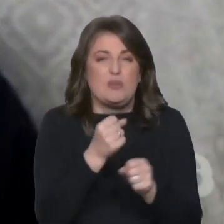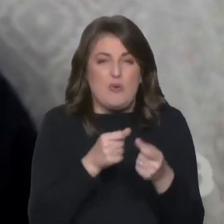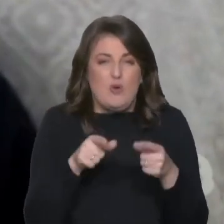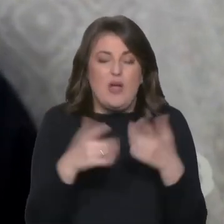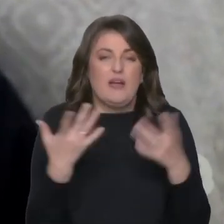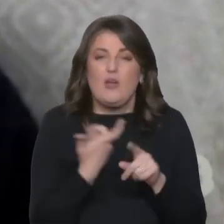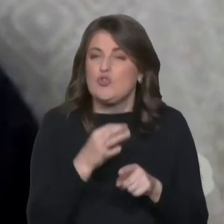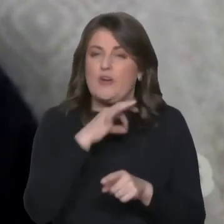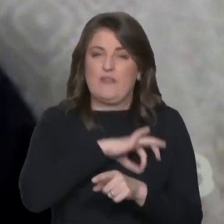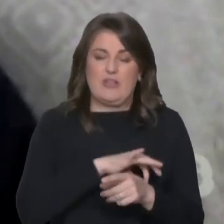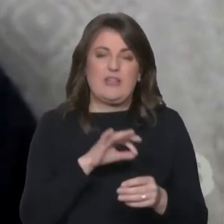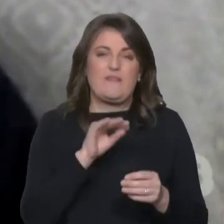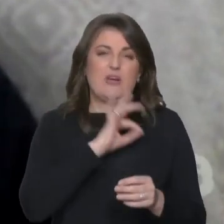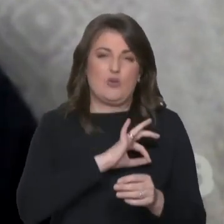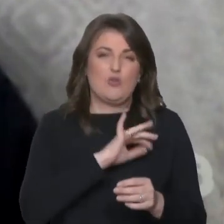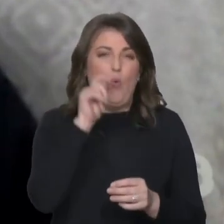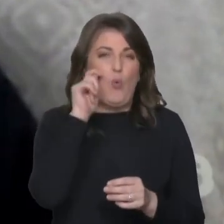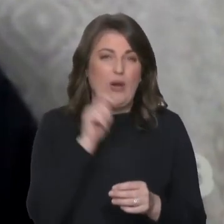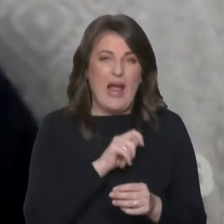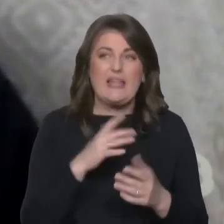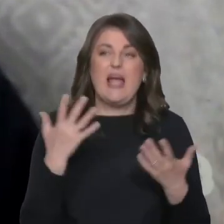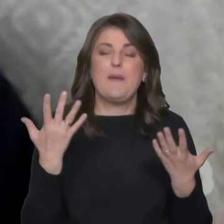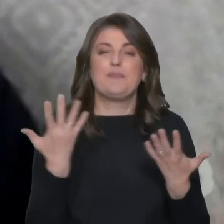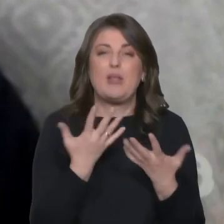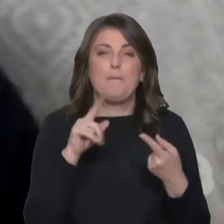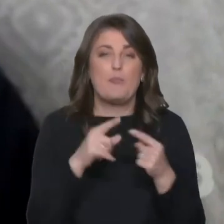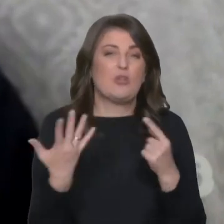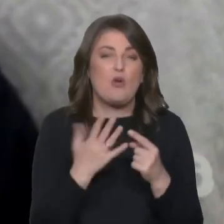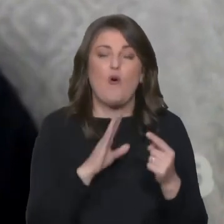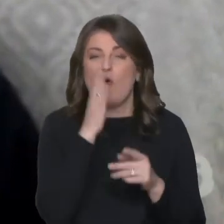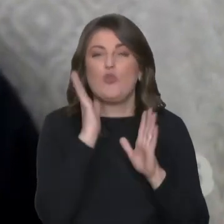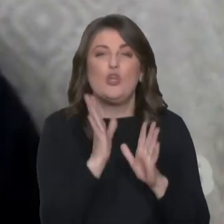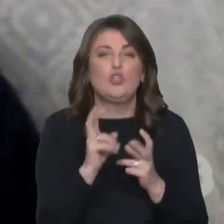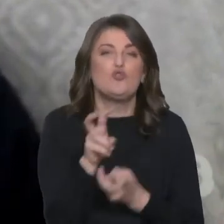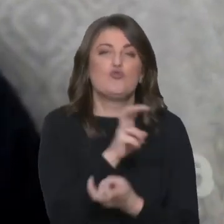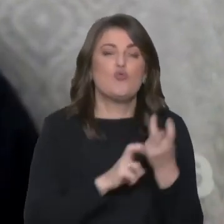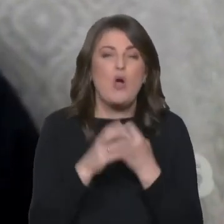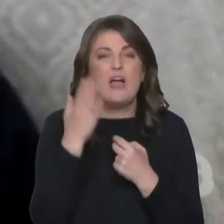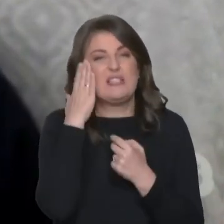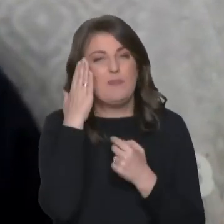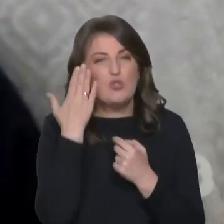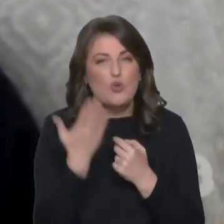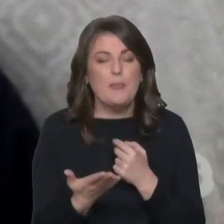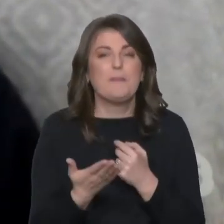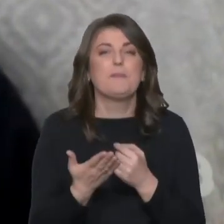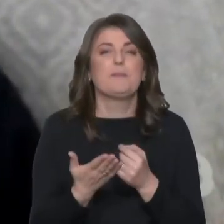використовує Україна, який, проти якого ворог тільки шукає способи